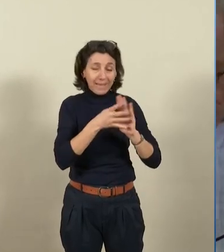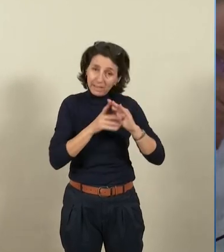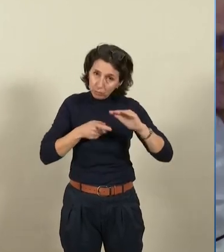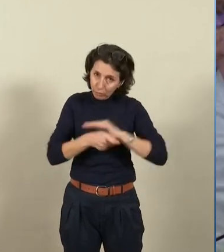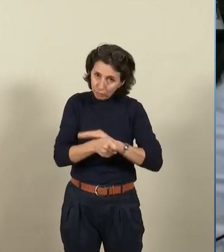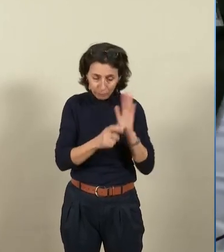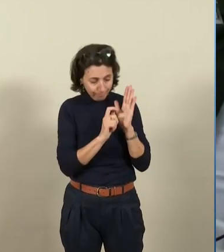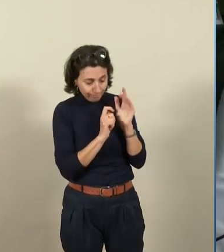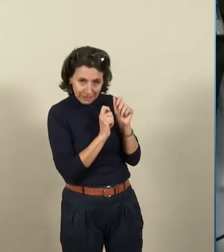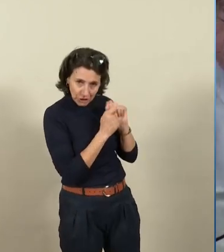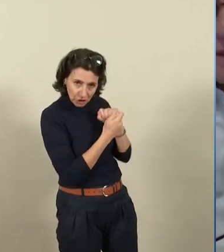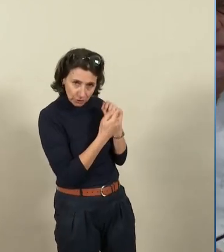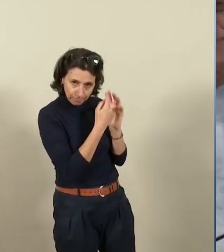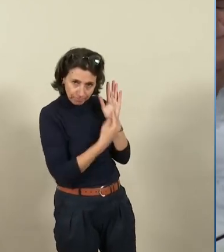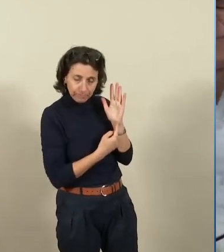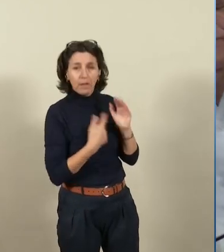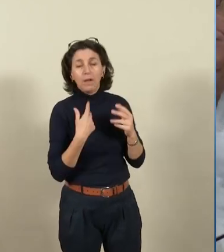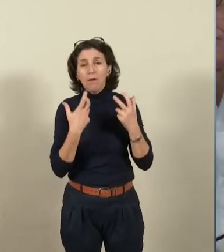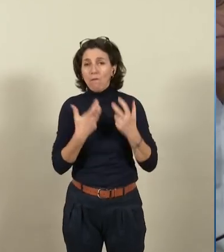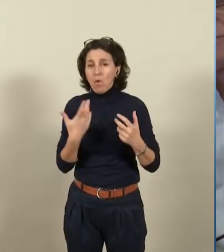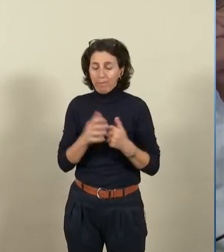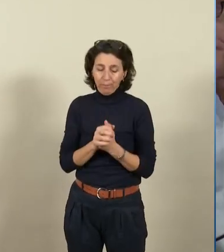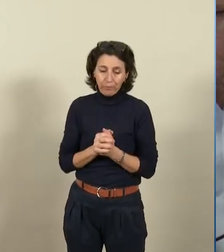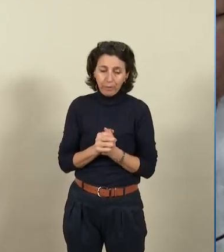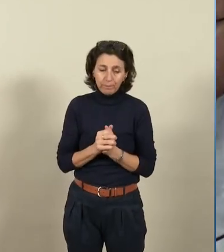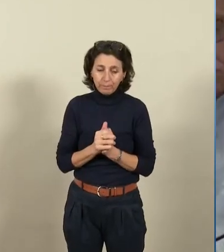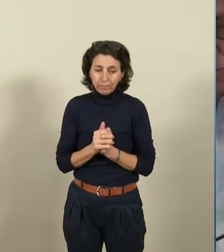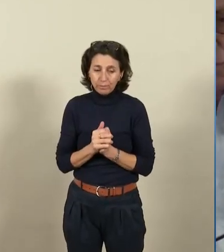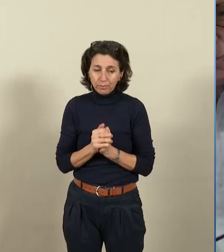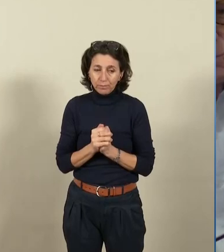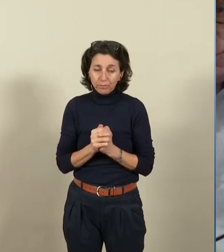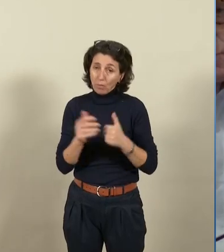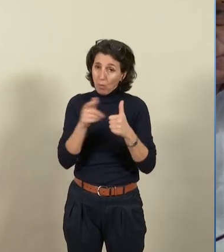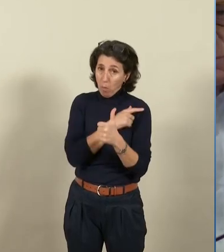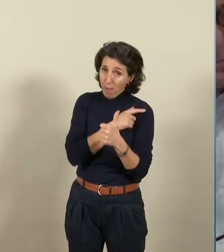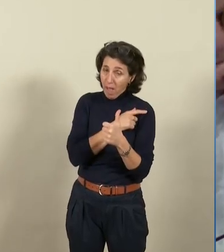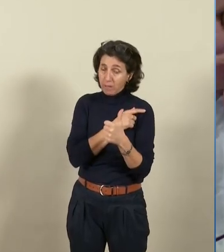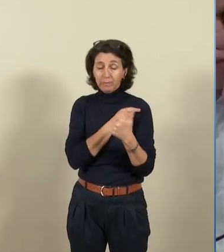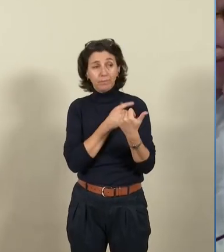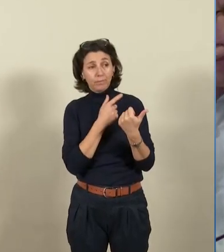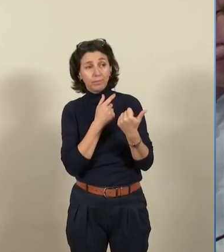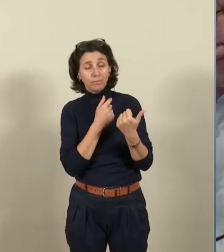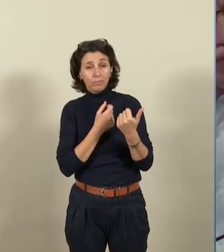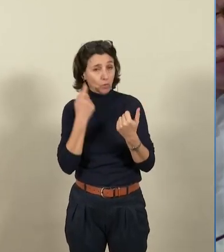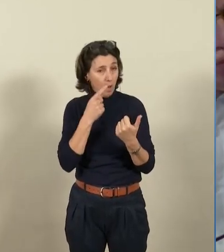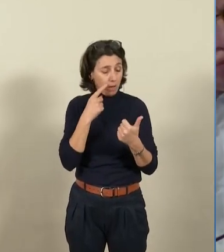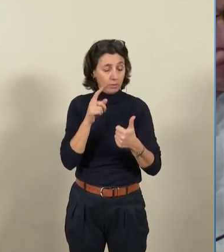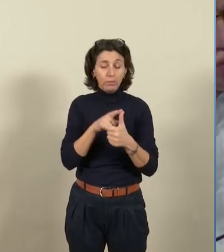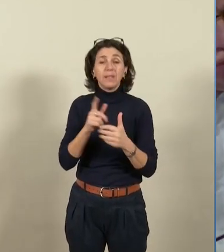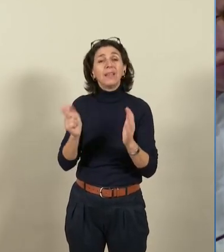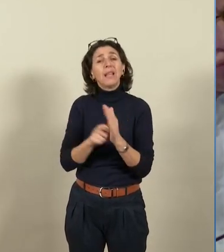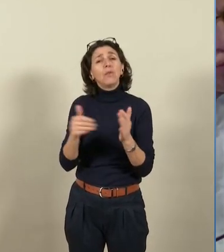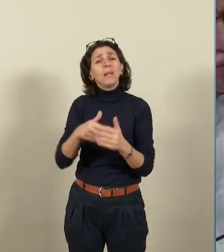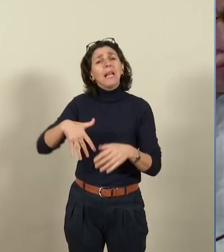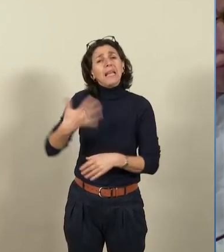observations de notre part la première sur la forme il est savoureux de lire qu'en 2015 votre objectif était je cite de